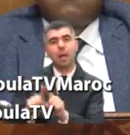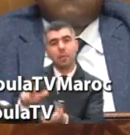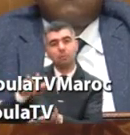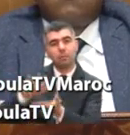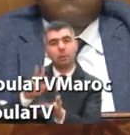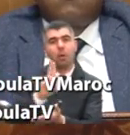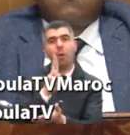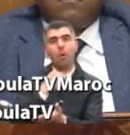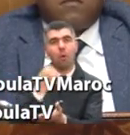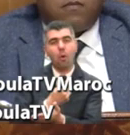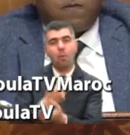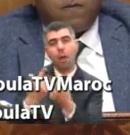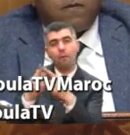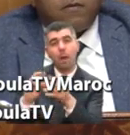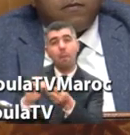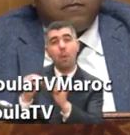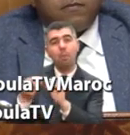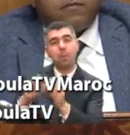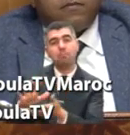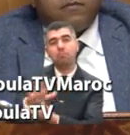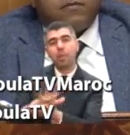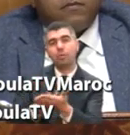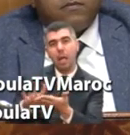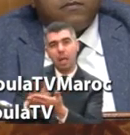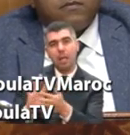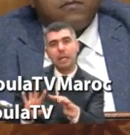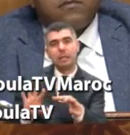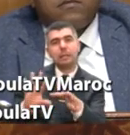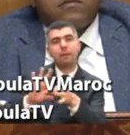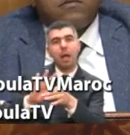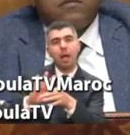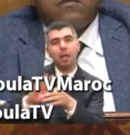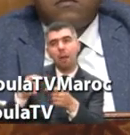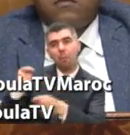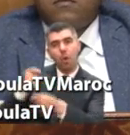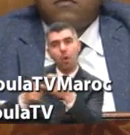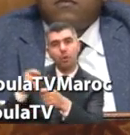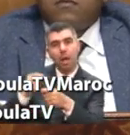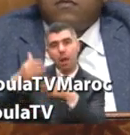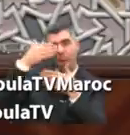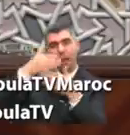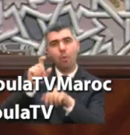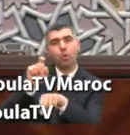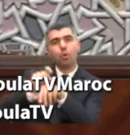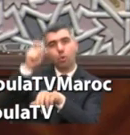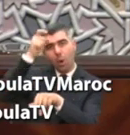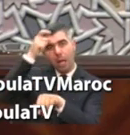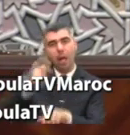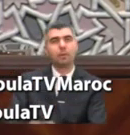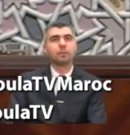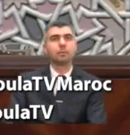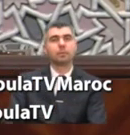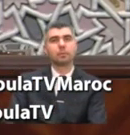الحكومة من أجل مواجهة المشاكل التي تطرحها اتفاقية التبادل الحر مع تركيا. كلمة لكم سيدة الوزيرة